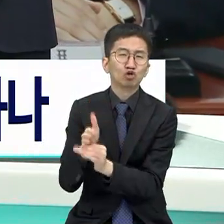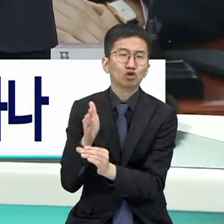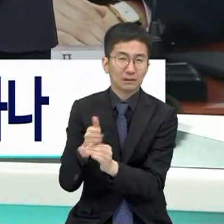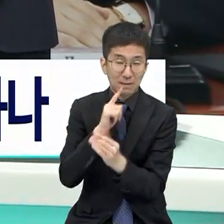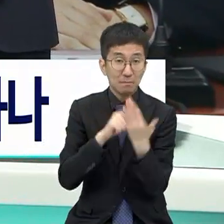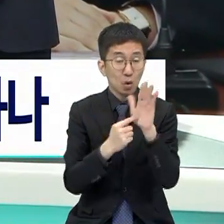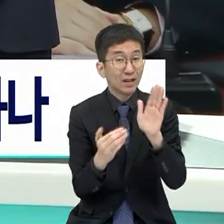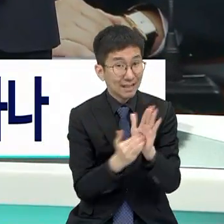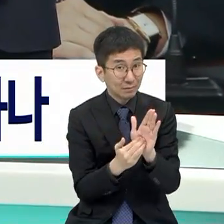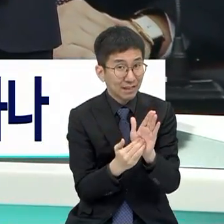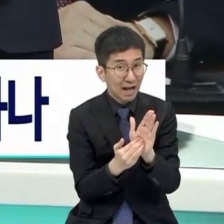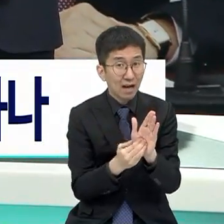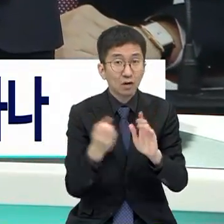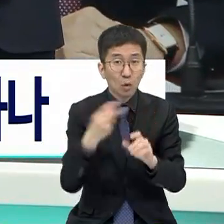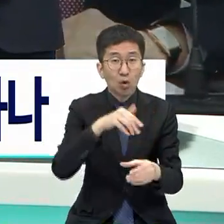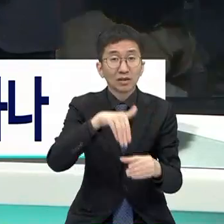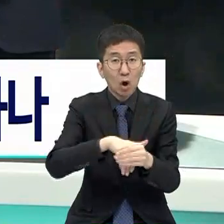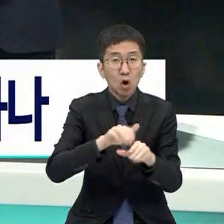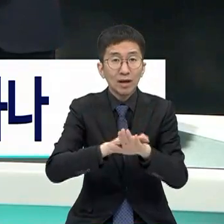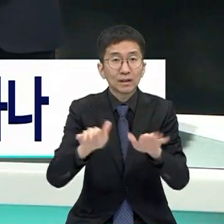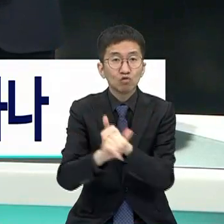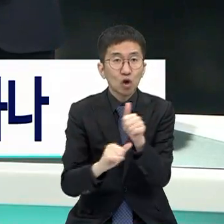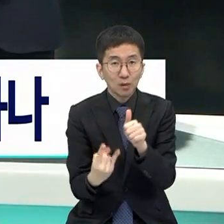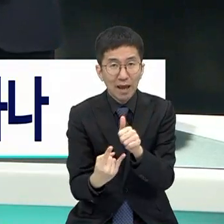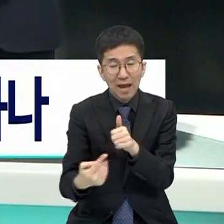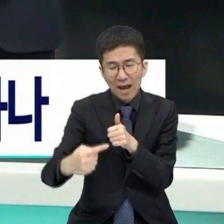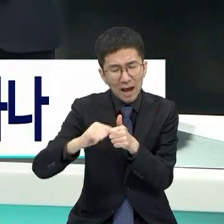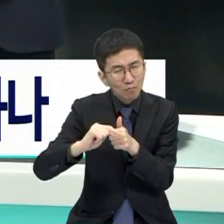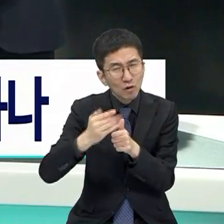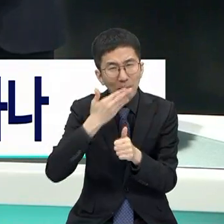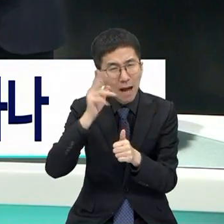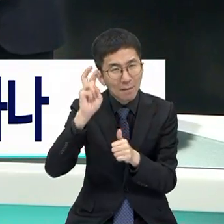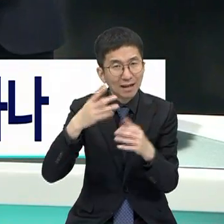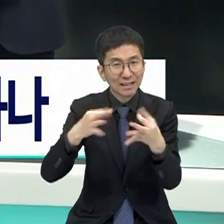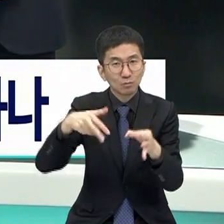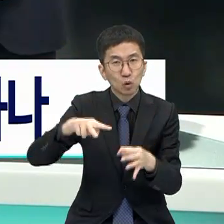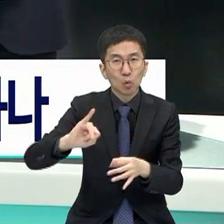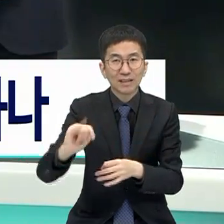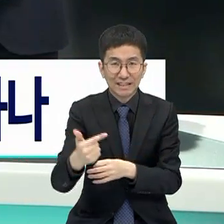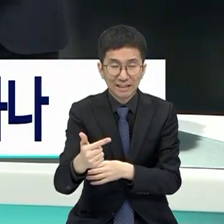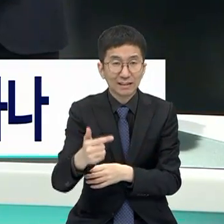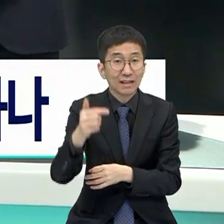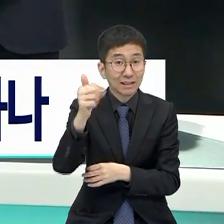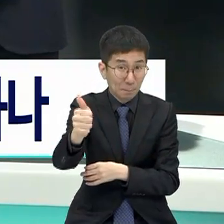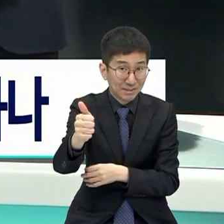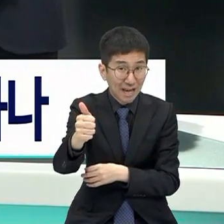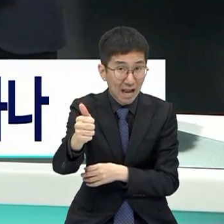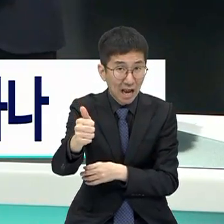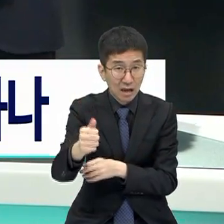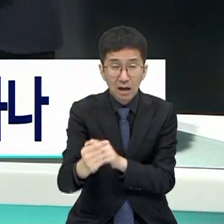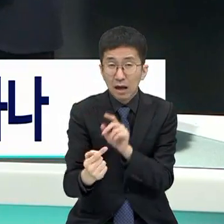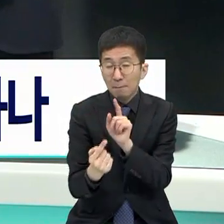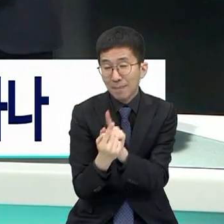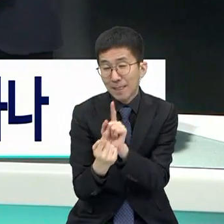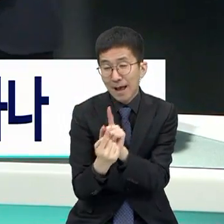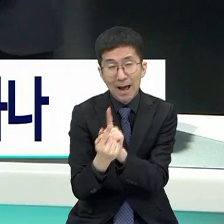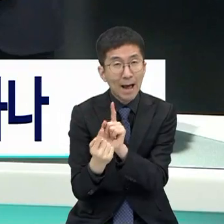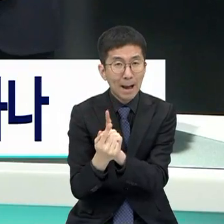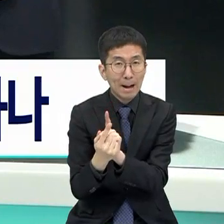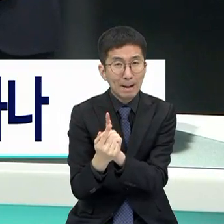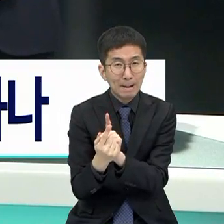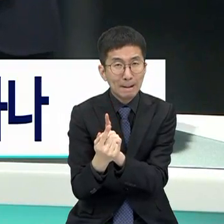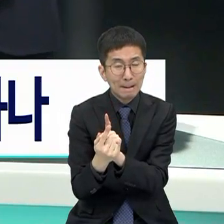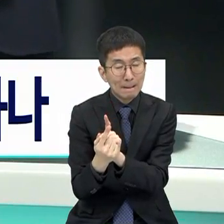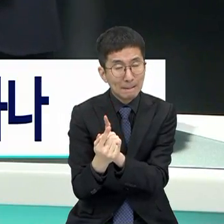주력했습니다. 이와 함께 선거대책위원회 합류가 유력한 김종인 전 비대위원장과도 선대위 구성을